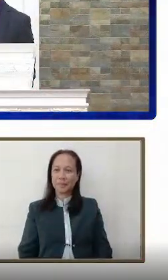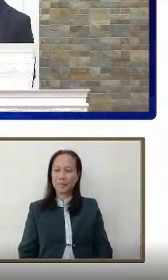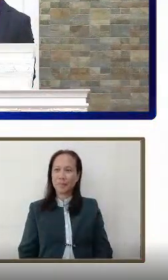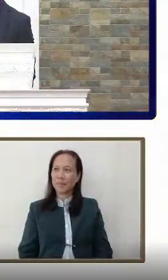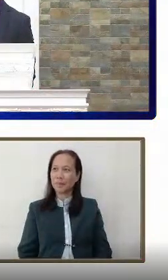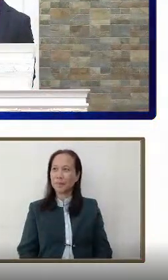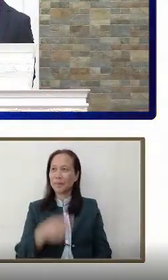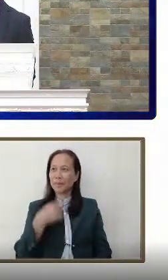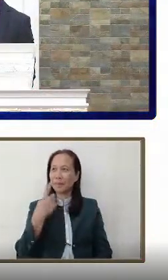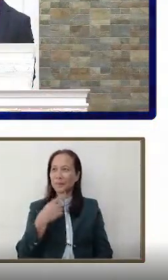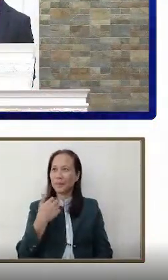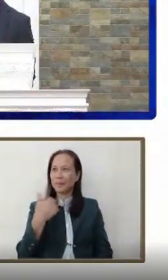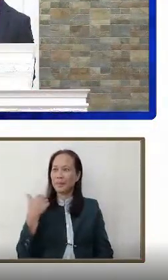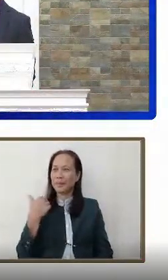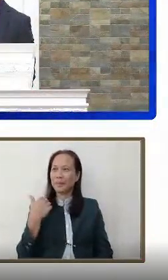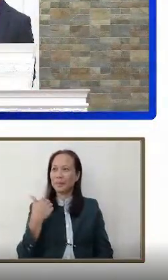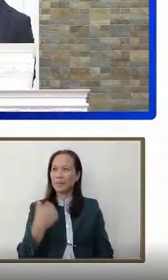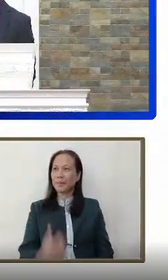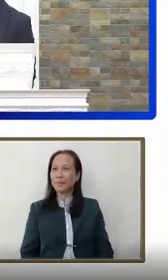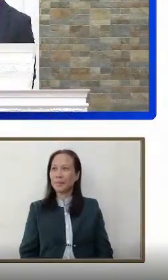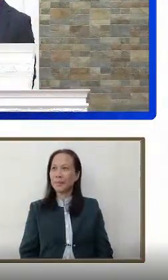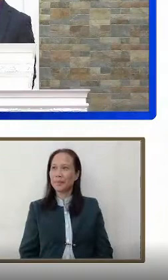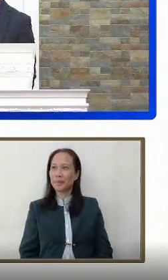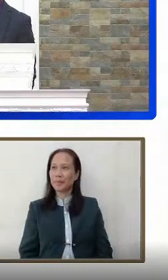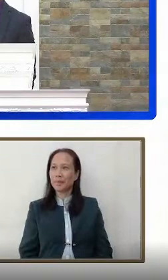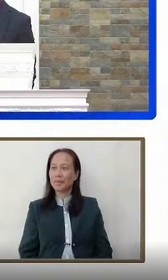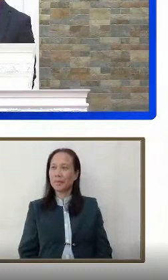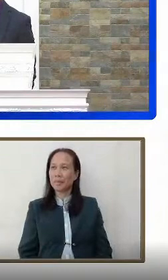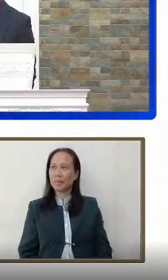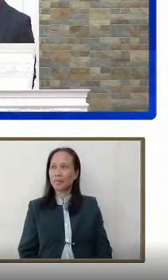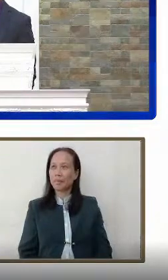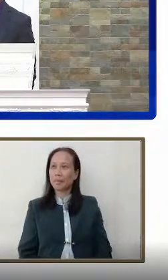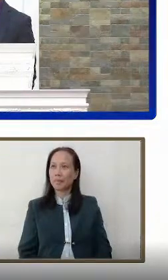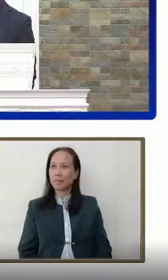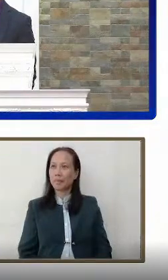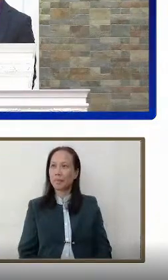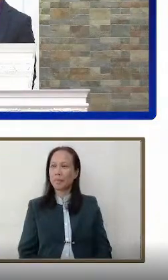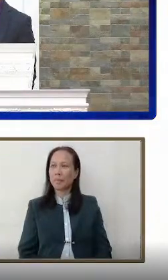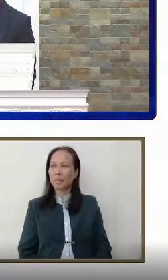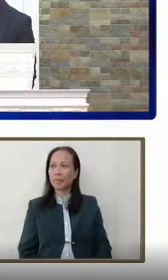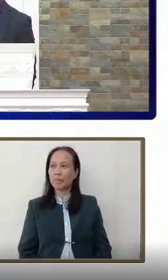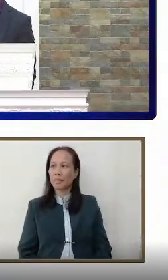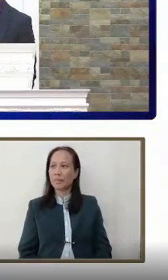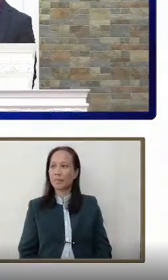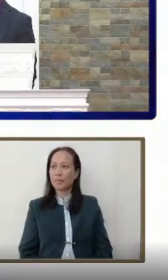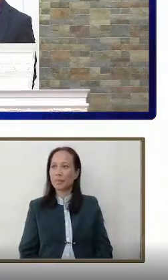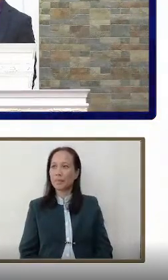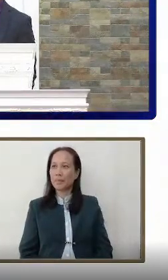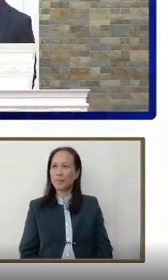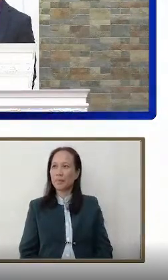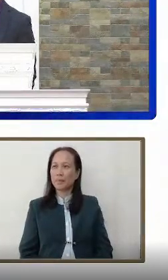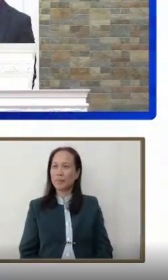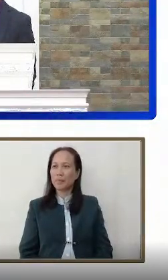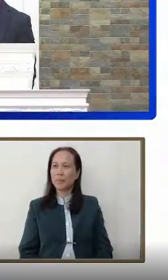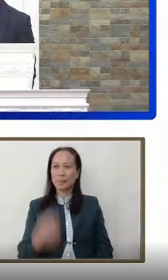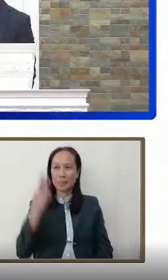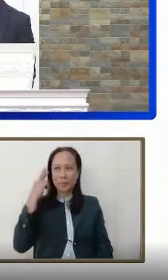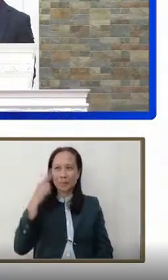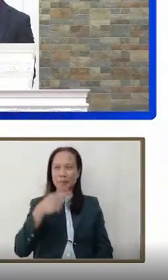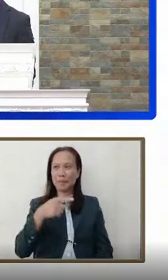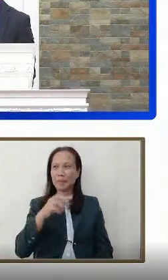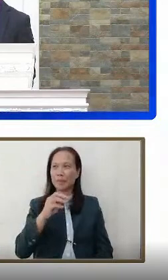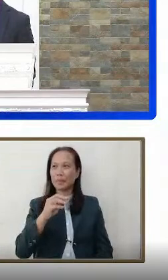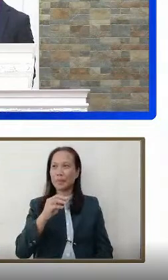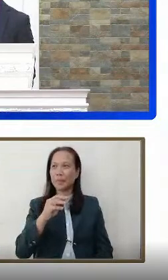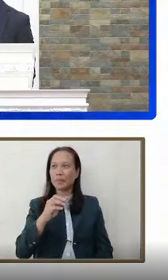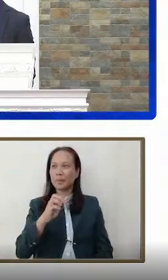Sino pa nandiyan? Thank you. Thank you po. Thank you po. Gomer, magandang gabi. Ano kayo?